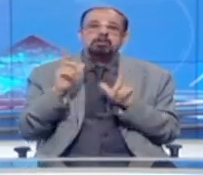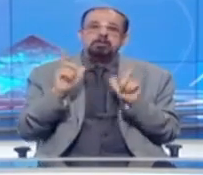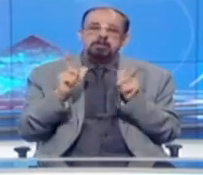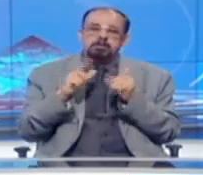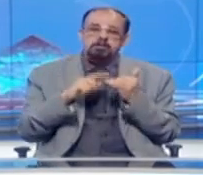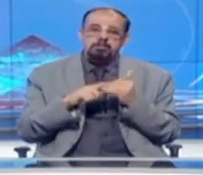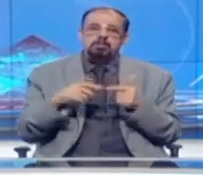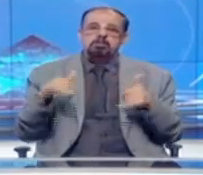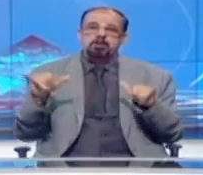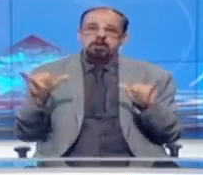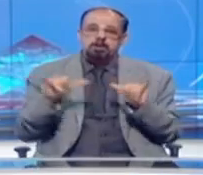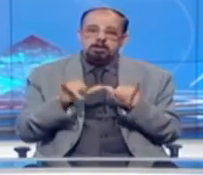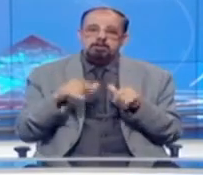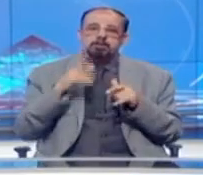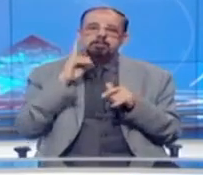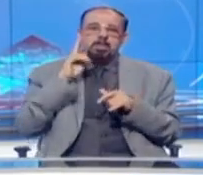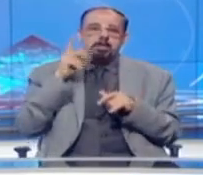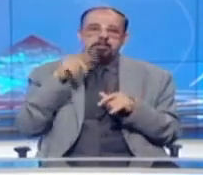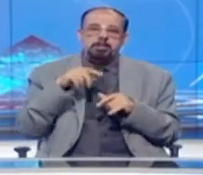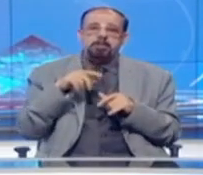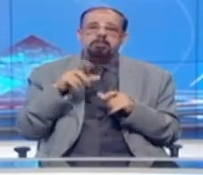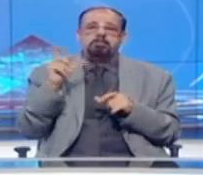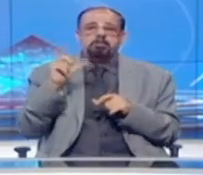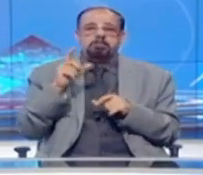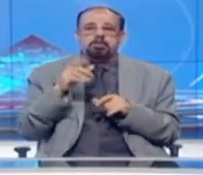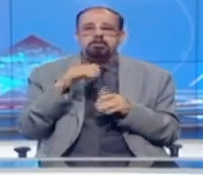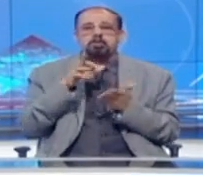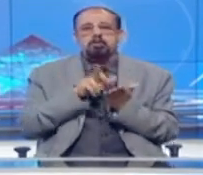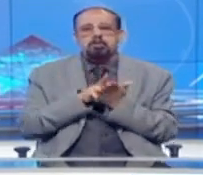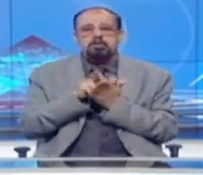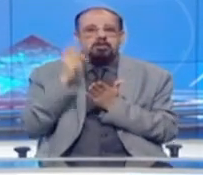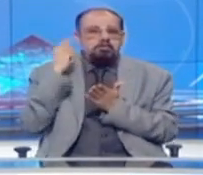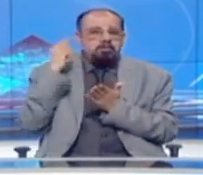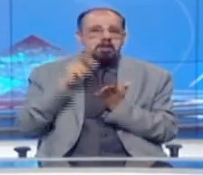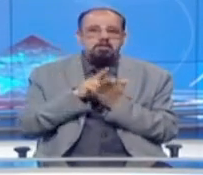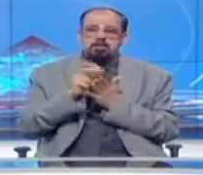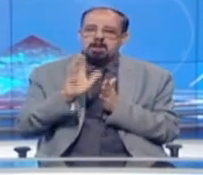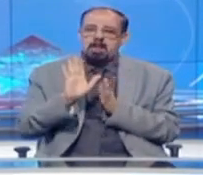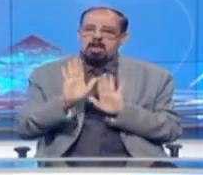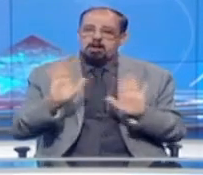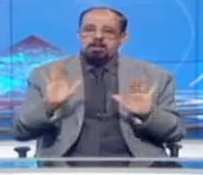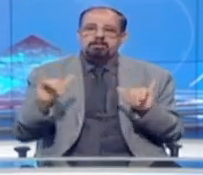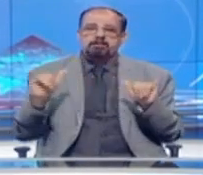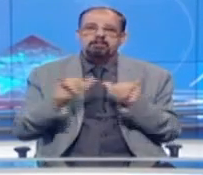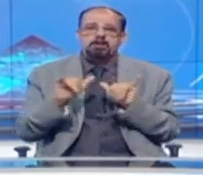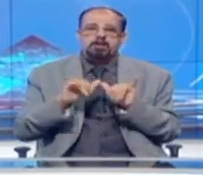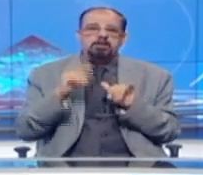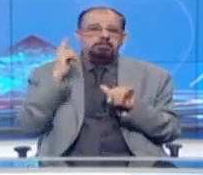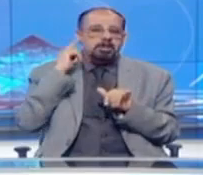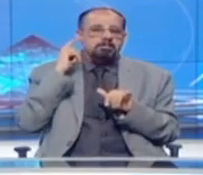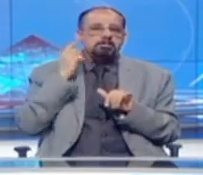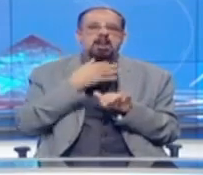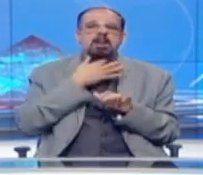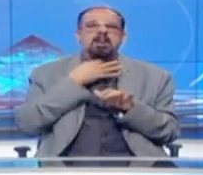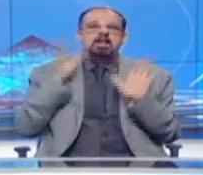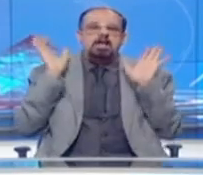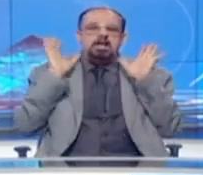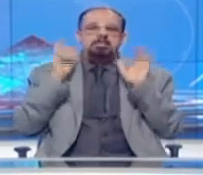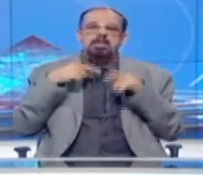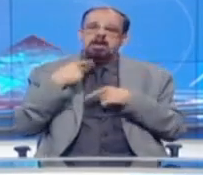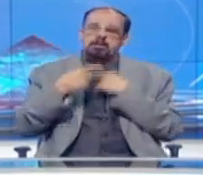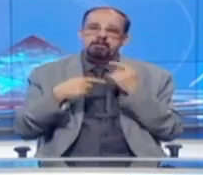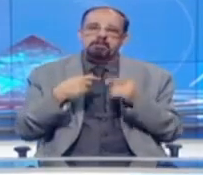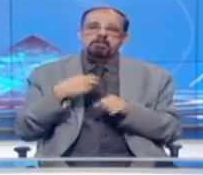التلفزيون والإنترنت. لم يعد المسلمون ينتظرون إطلاق قذيفة مدفع لبداية الإفطار، الدور يقوم